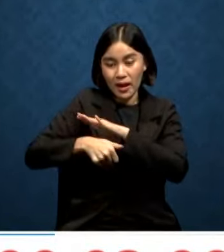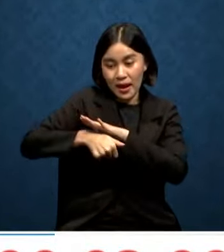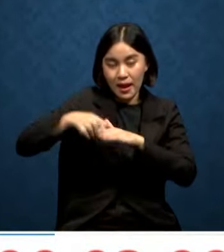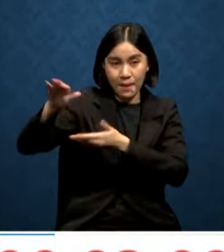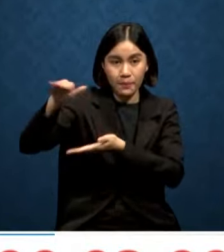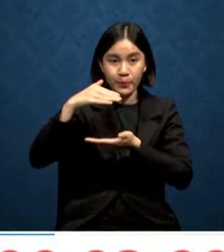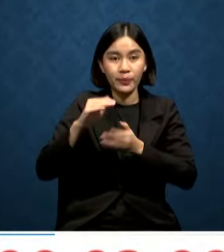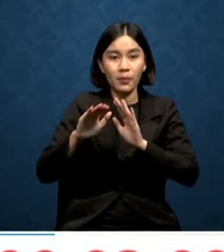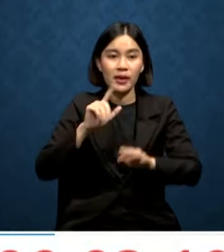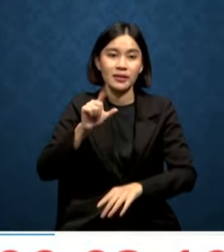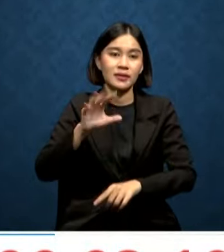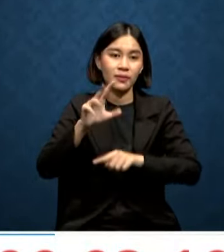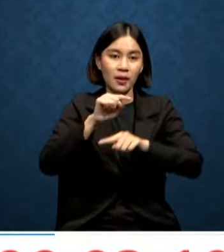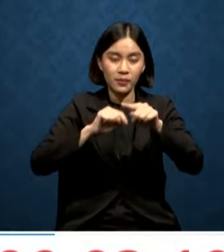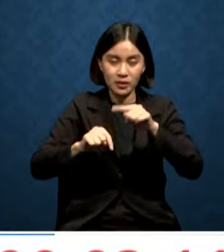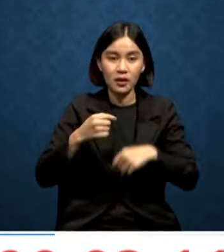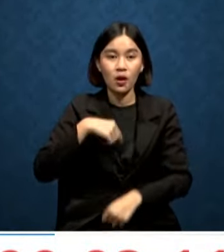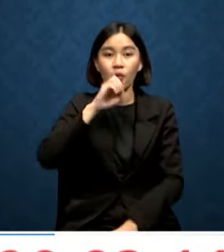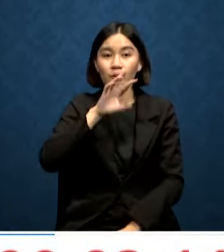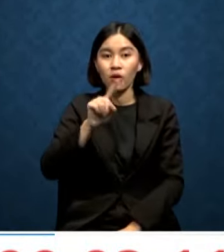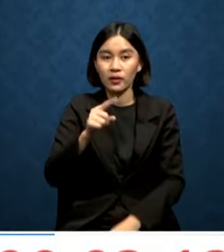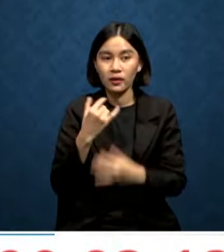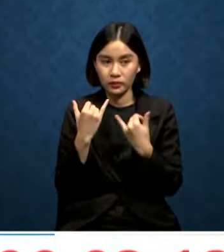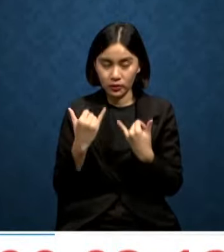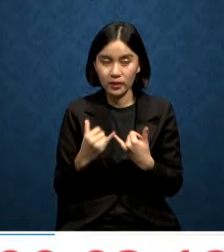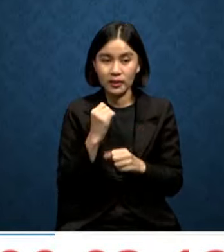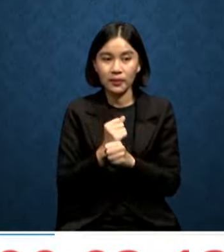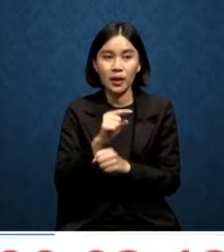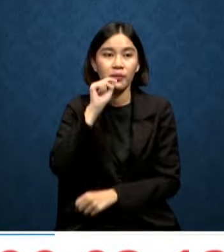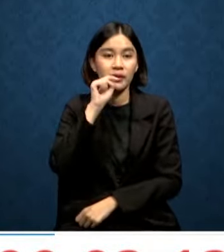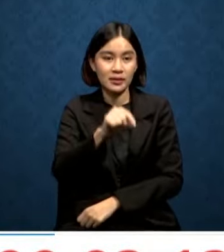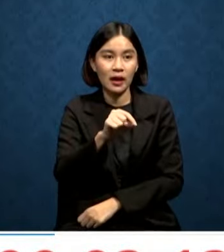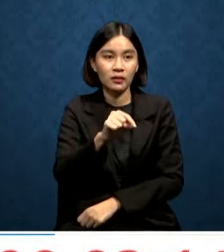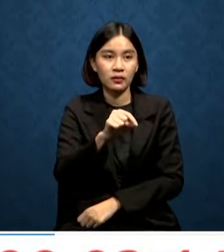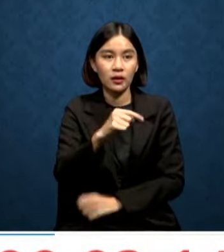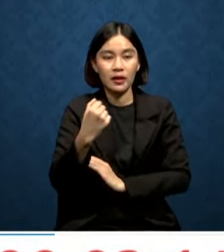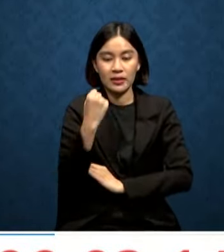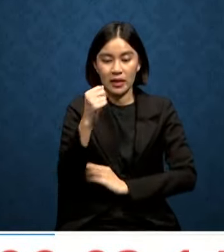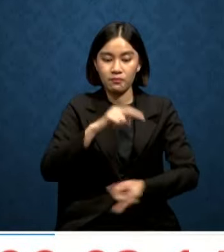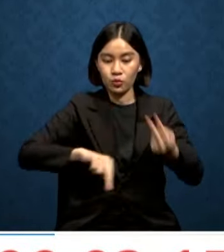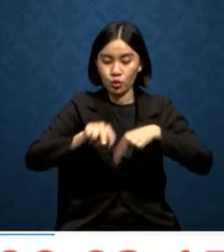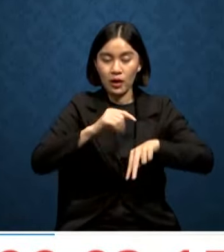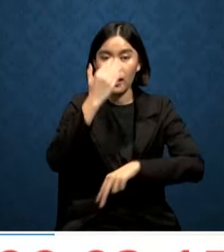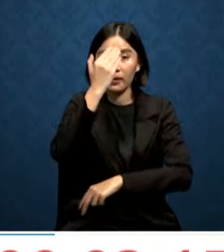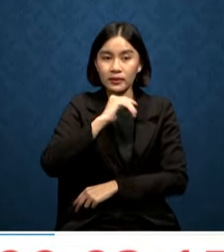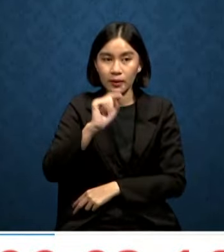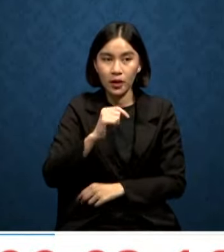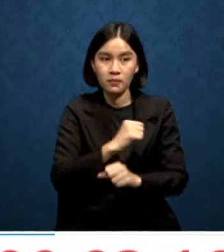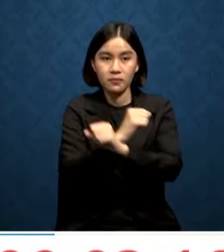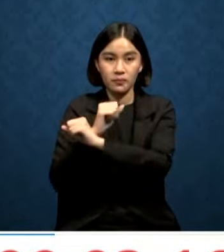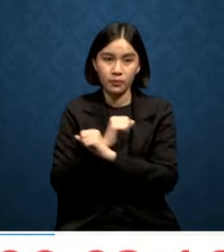ยู่ 25% เราก็ยืนยันครับในขณะนี้ผมก็ดำเนินการสั่งการในเรื่องของการให้เข้มงวดกวดขันเพื่อป้อง